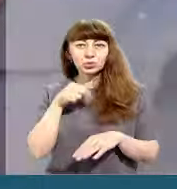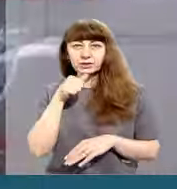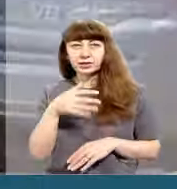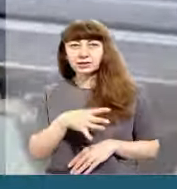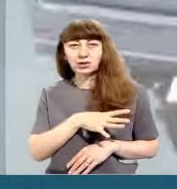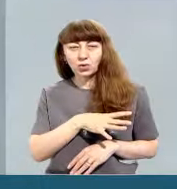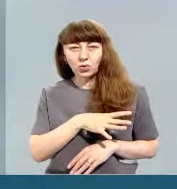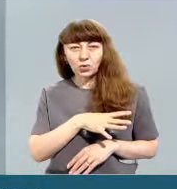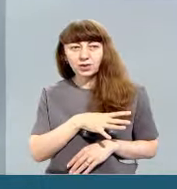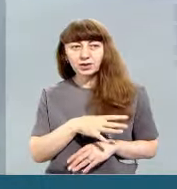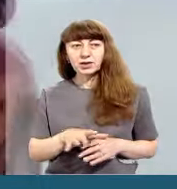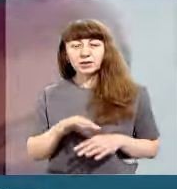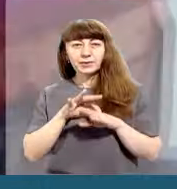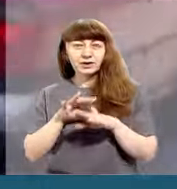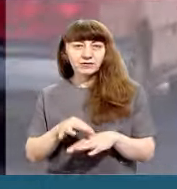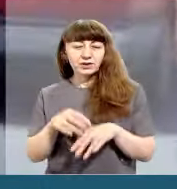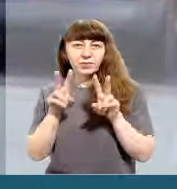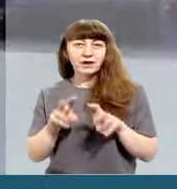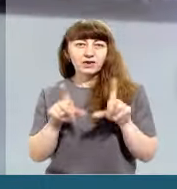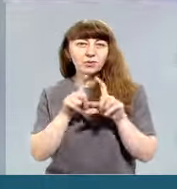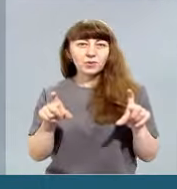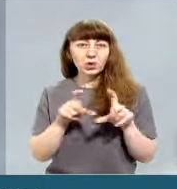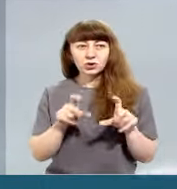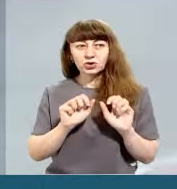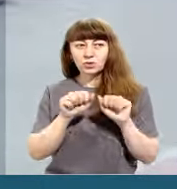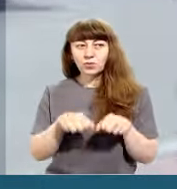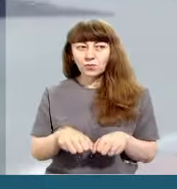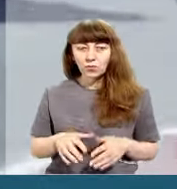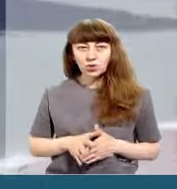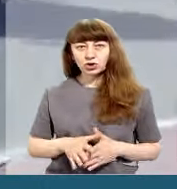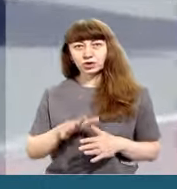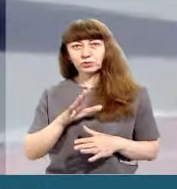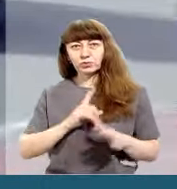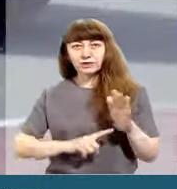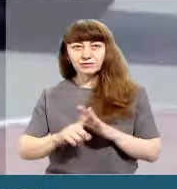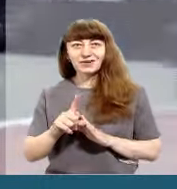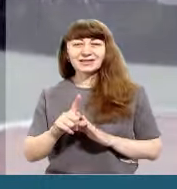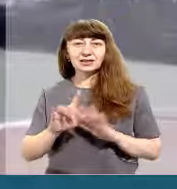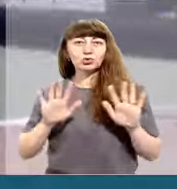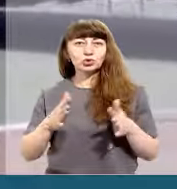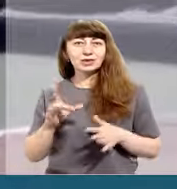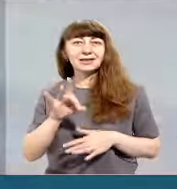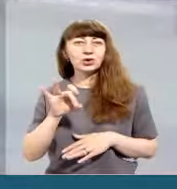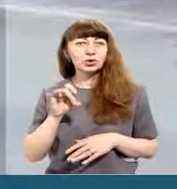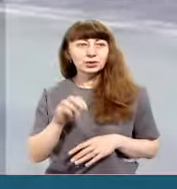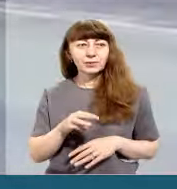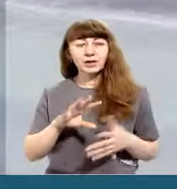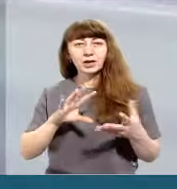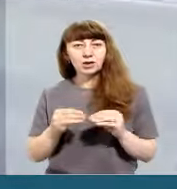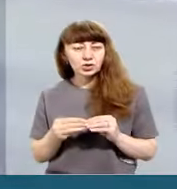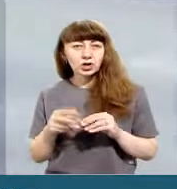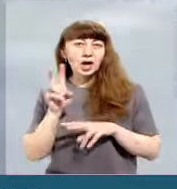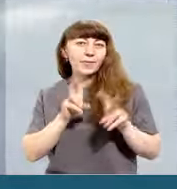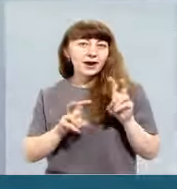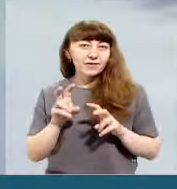Костанайской области проводили проверку объектов, уязвимых в террористическом отношении. По ее результатам полиция вынесла